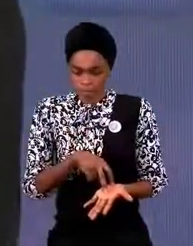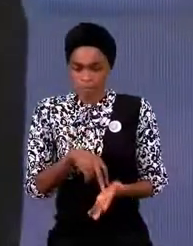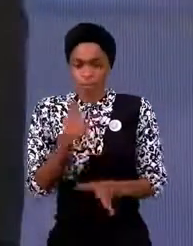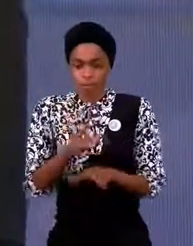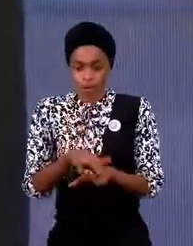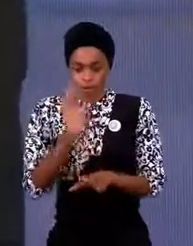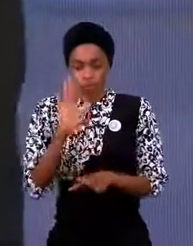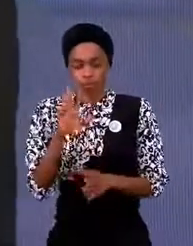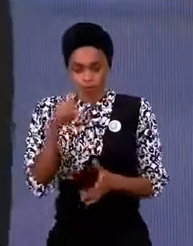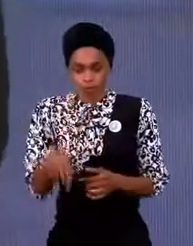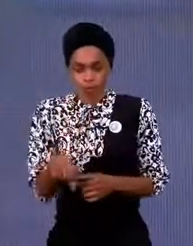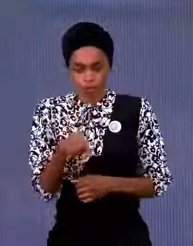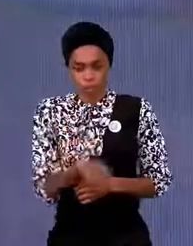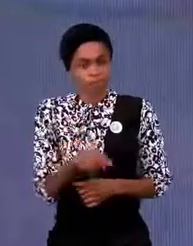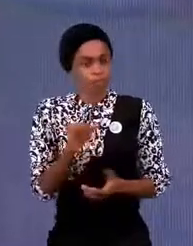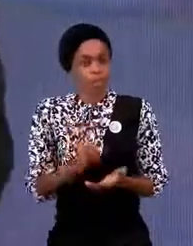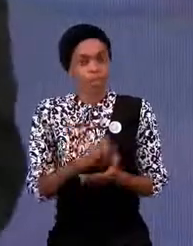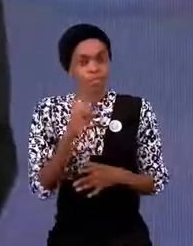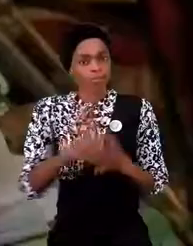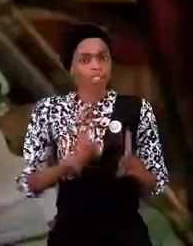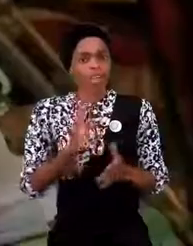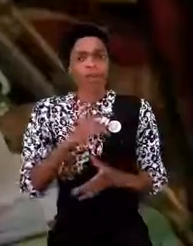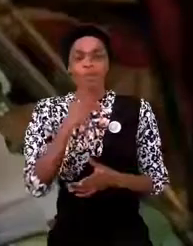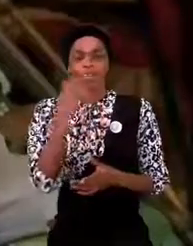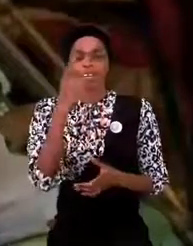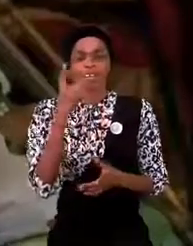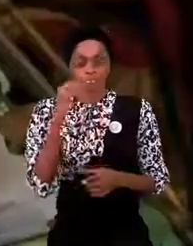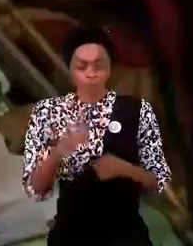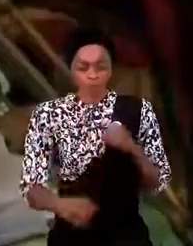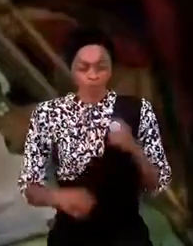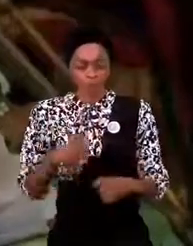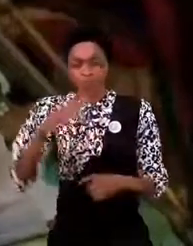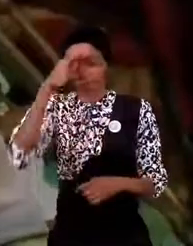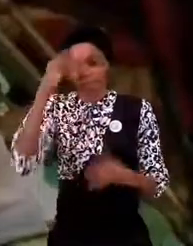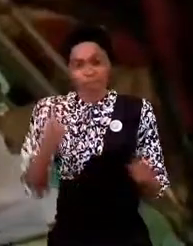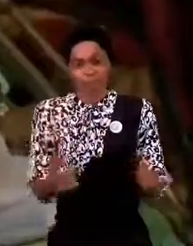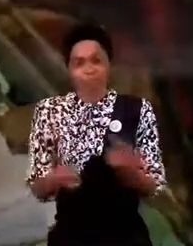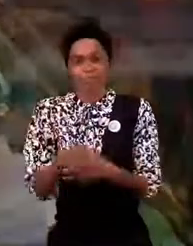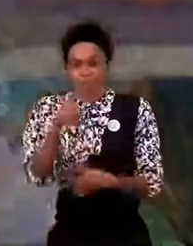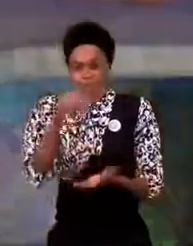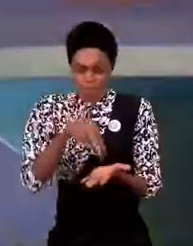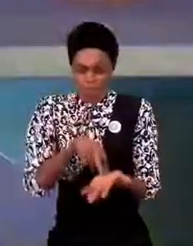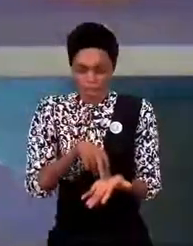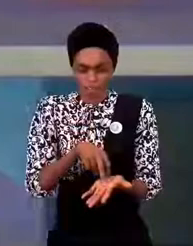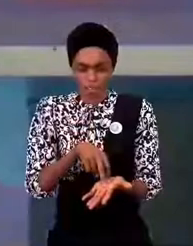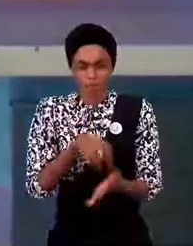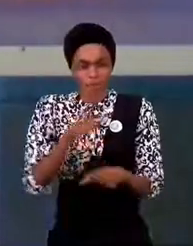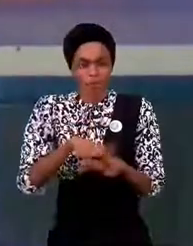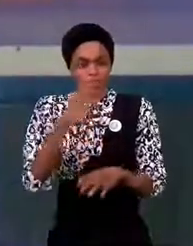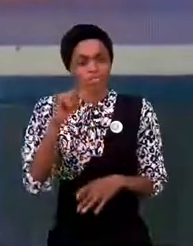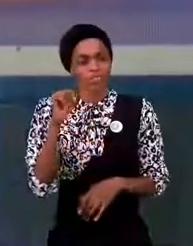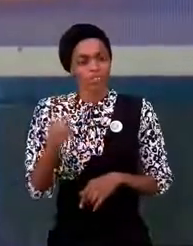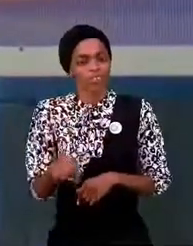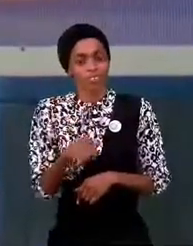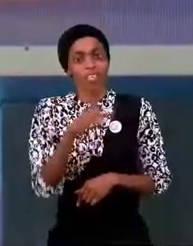ce soir. « Lève-toi droit sur tes pieds et tu vas te lever. » C'est ce que je vais dire à